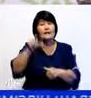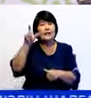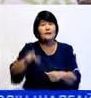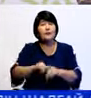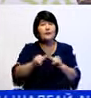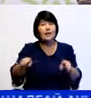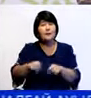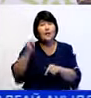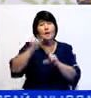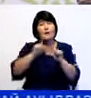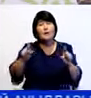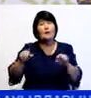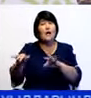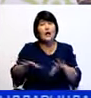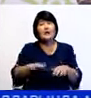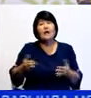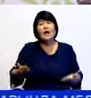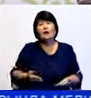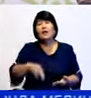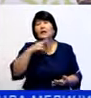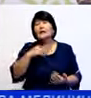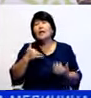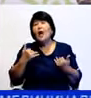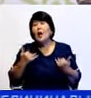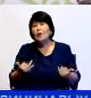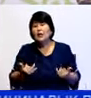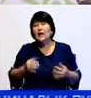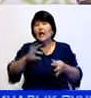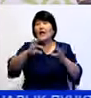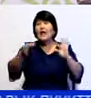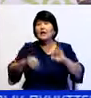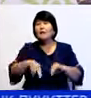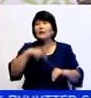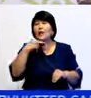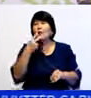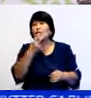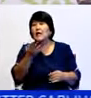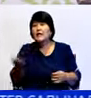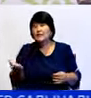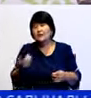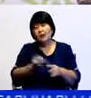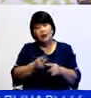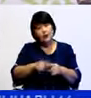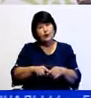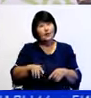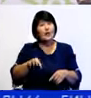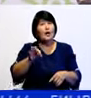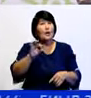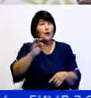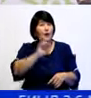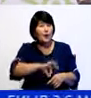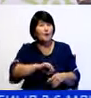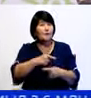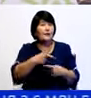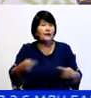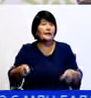табылады. Мектептің қауымының әл-ауқатына назар аударуды, олимпиадалық қозғалыстарды, сондай-ақ қолданбалы дағдыларды